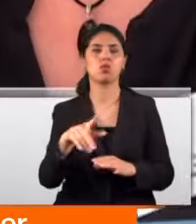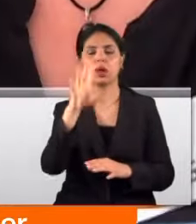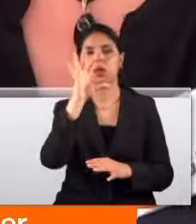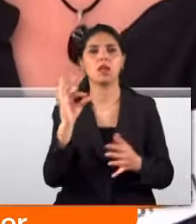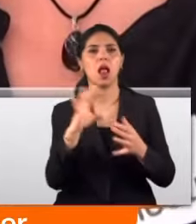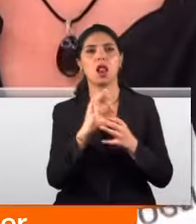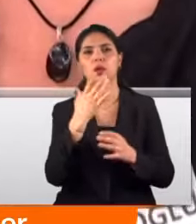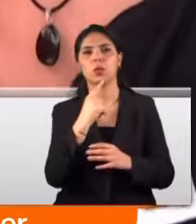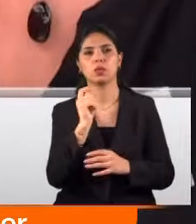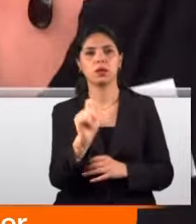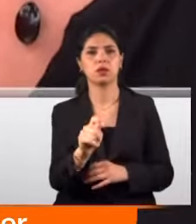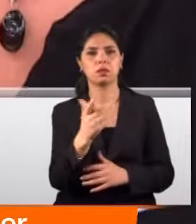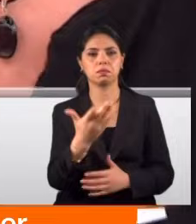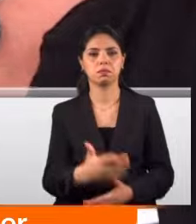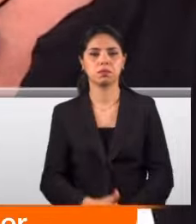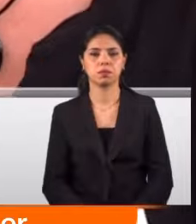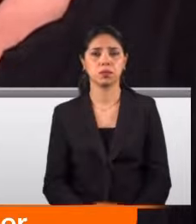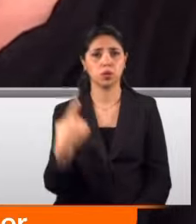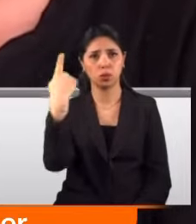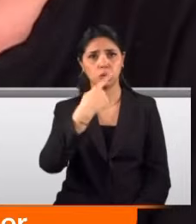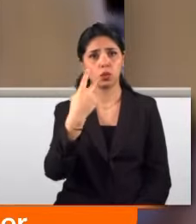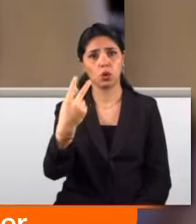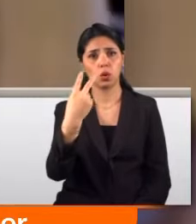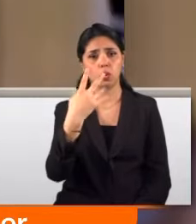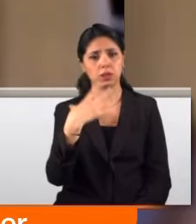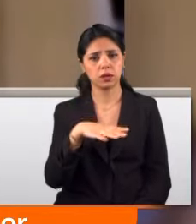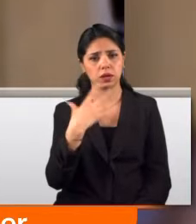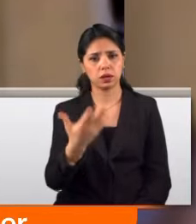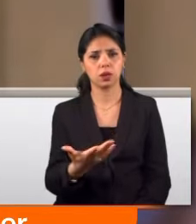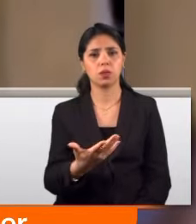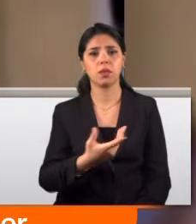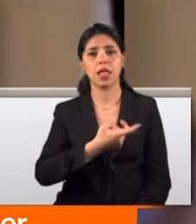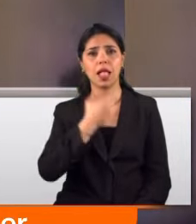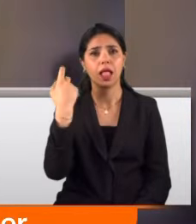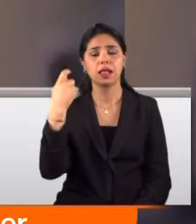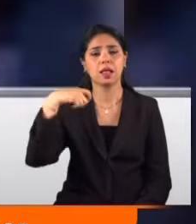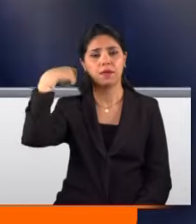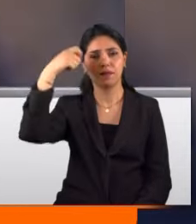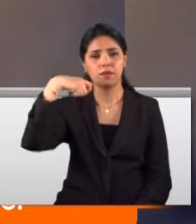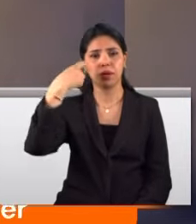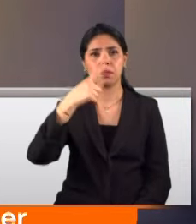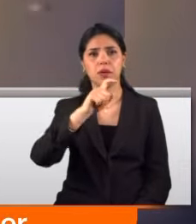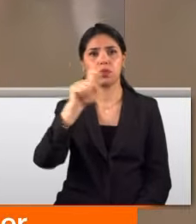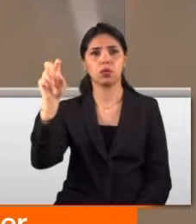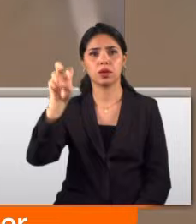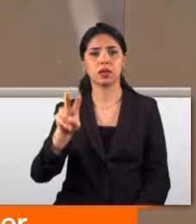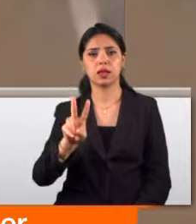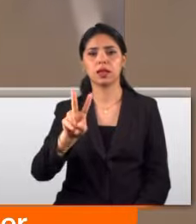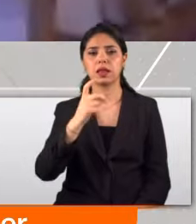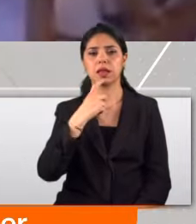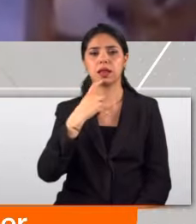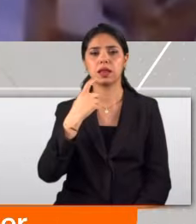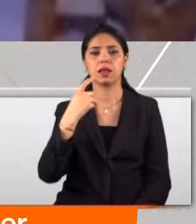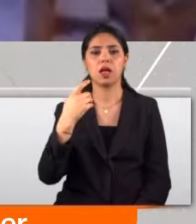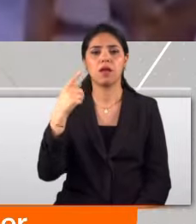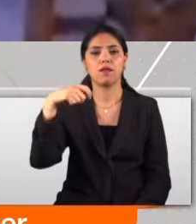Ya yüzünü göstersene, anlatsana, kızlarım haklı desene. Orancı'nın en eski filmi ise 1982 yılındaki Yalan.